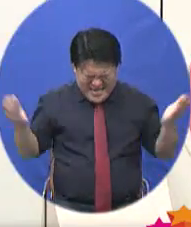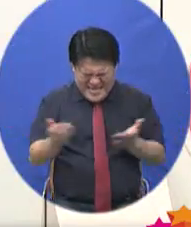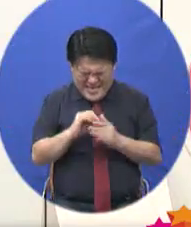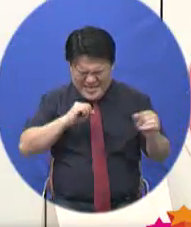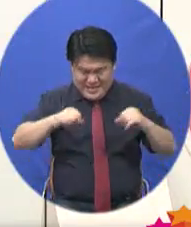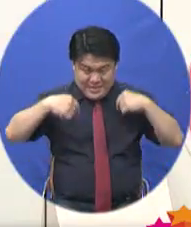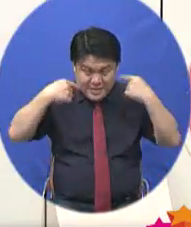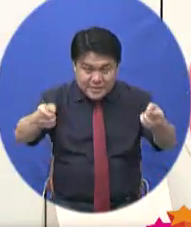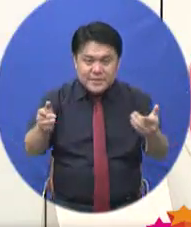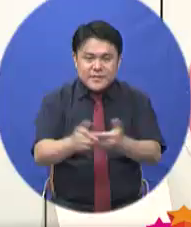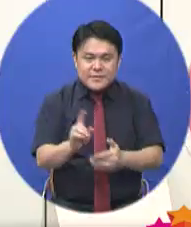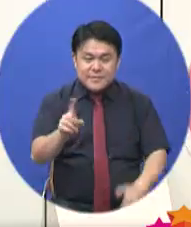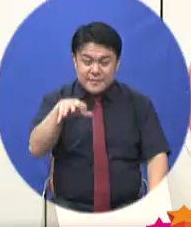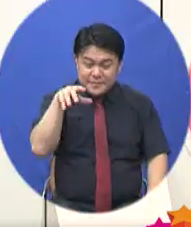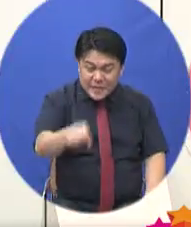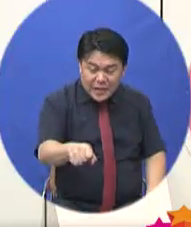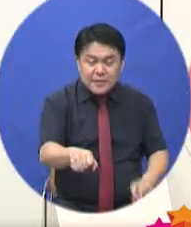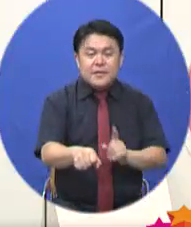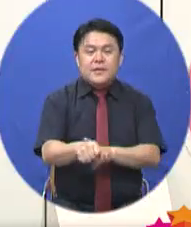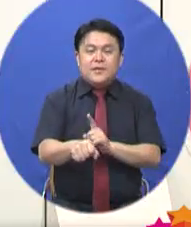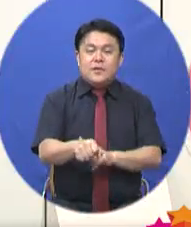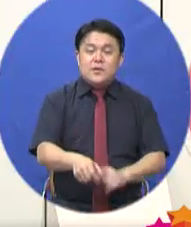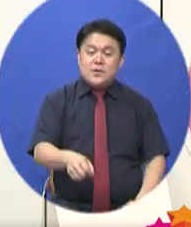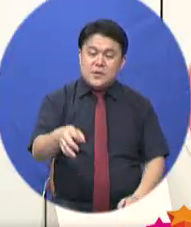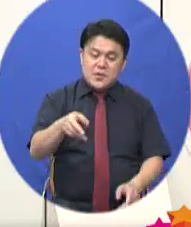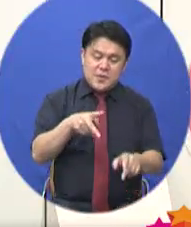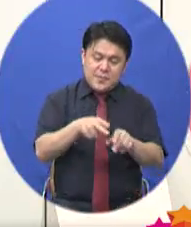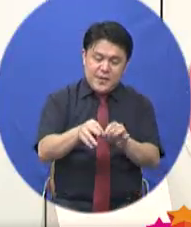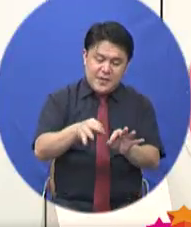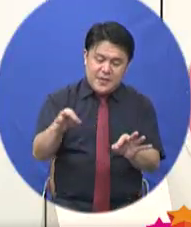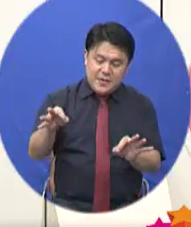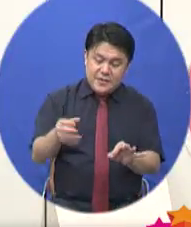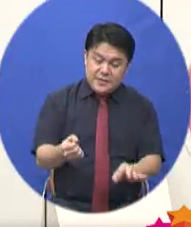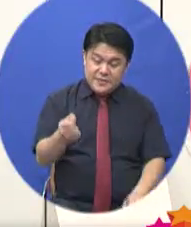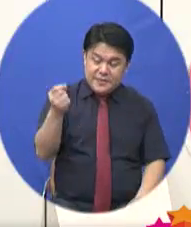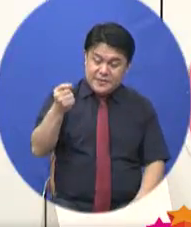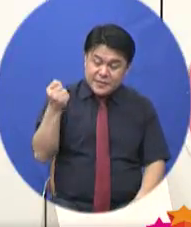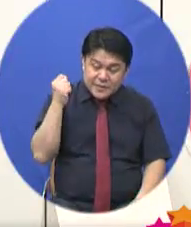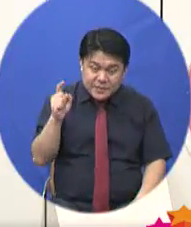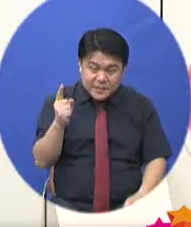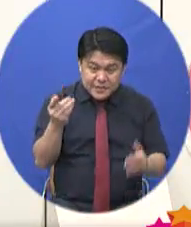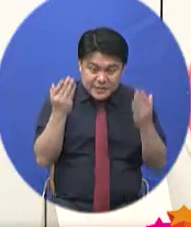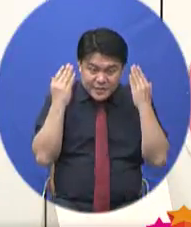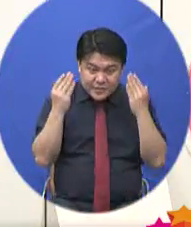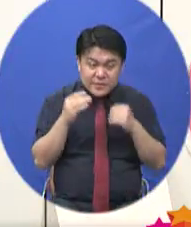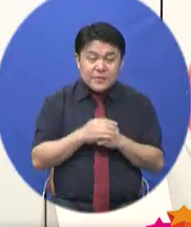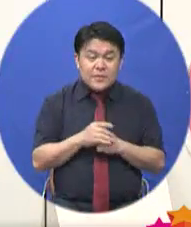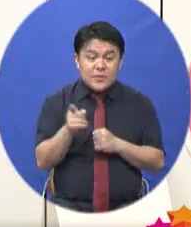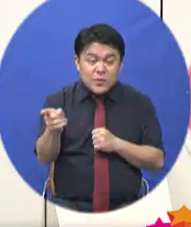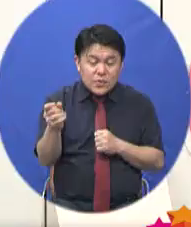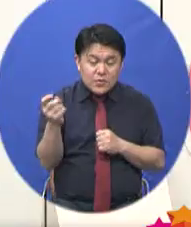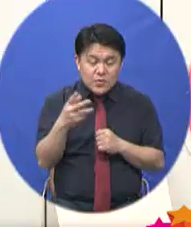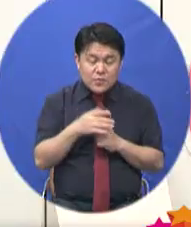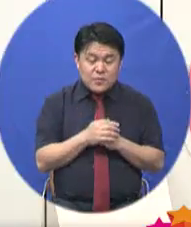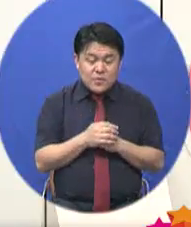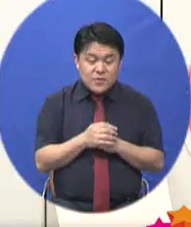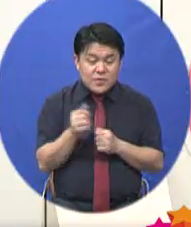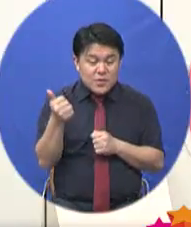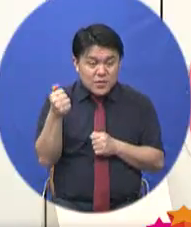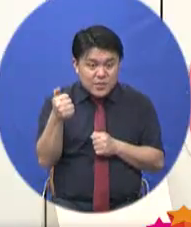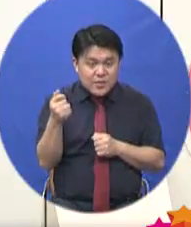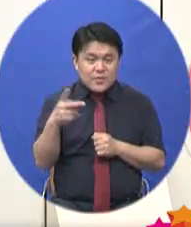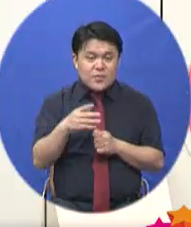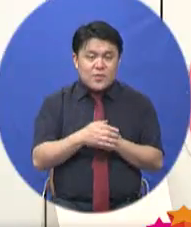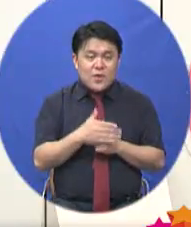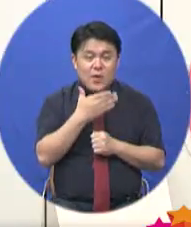펼쳐진 이것 잡기 운동이에요. 뭐 이거 잡아서 꼬리라도 가져오면은 뭐 선생님들이 연필이나 복금 당첨권